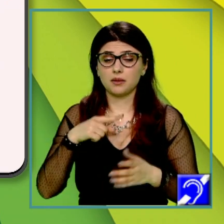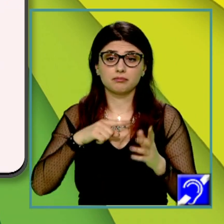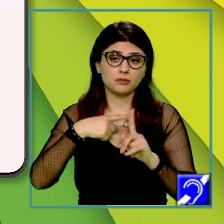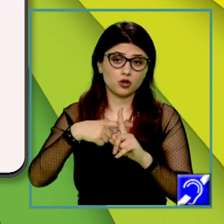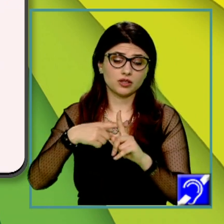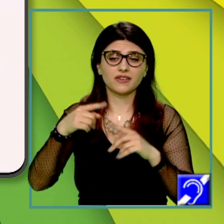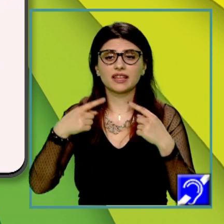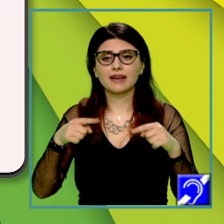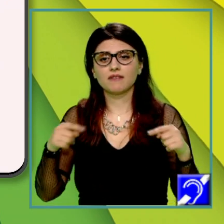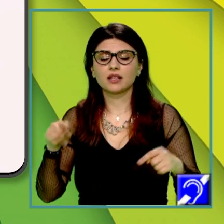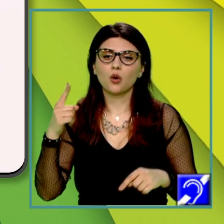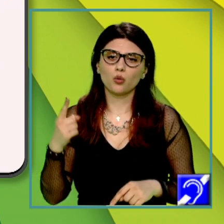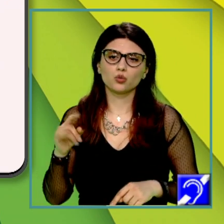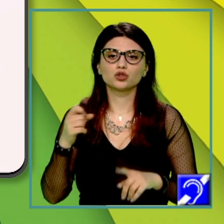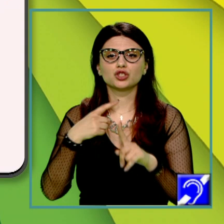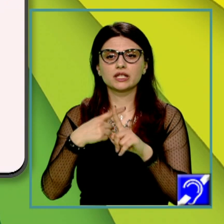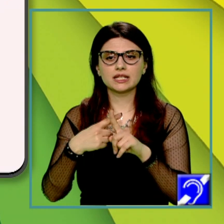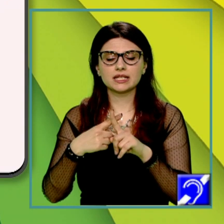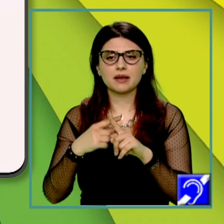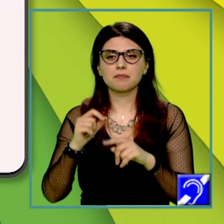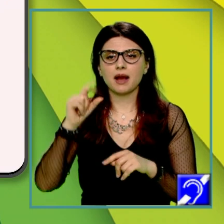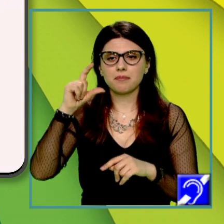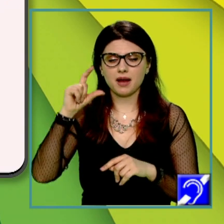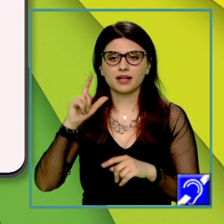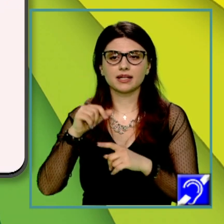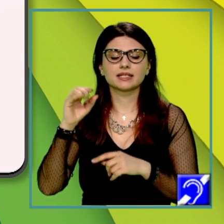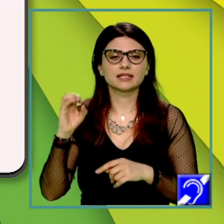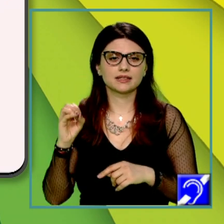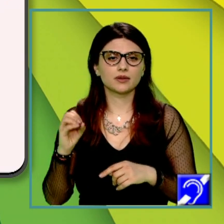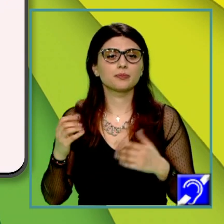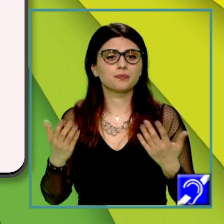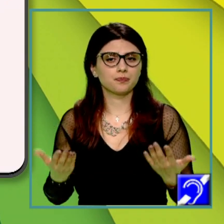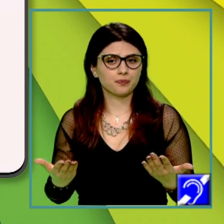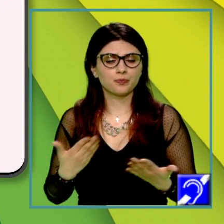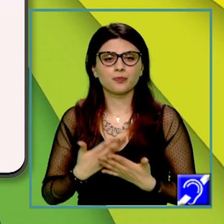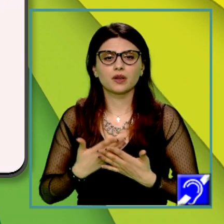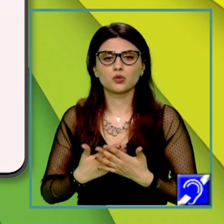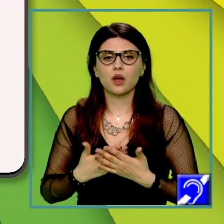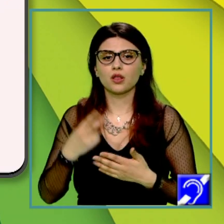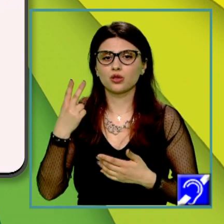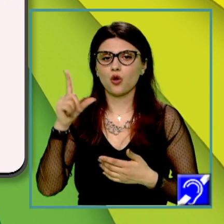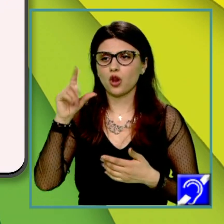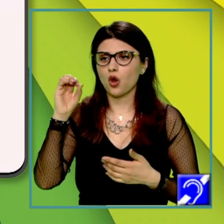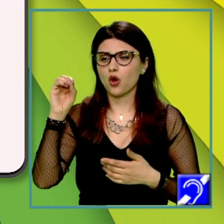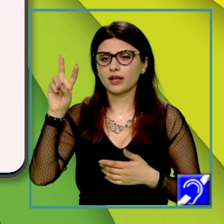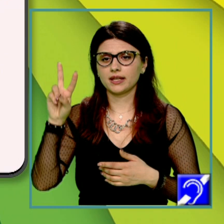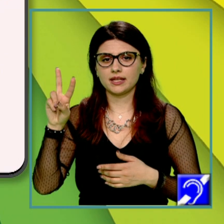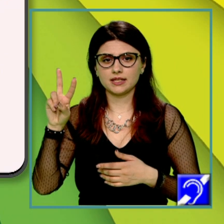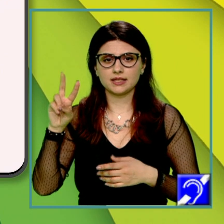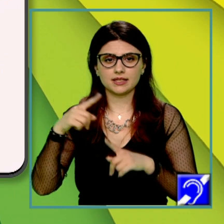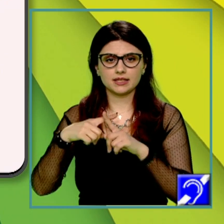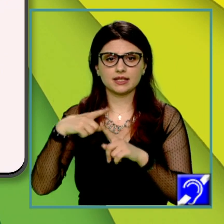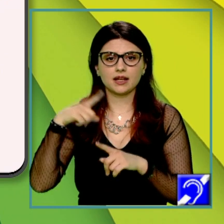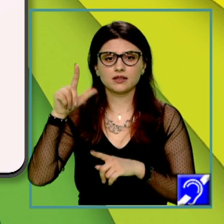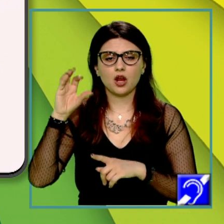diferit de 1 și x mai mare decât zero Așadar 2 logaritm în bază 2 din x este